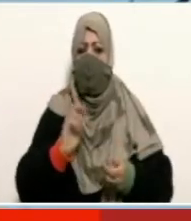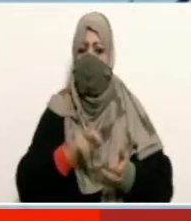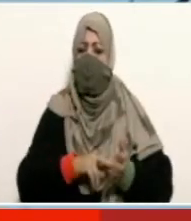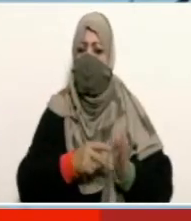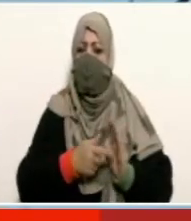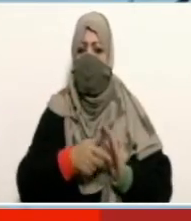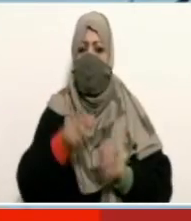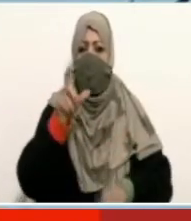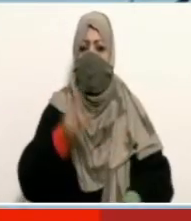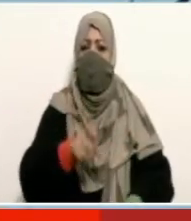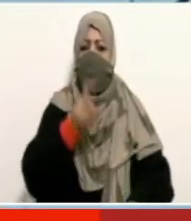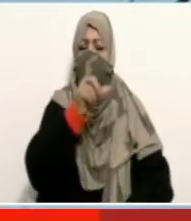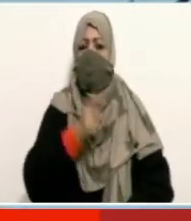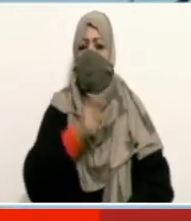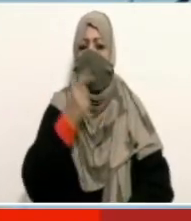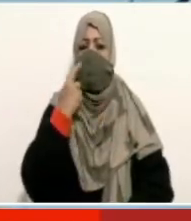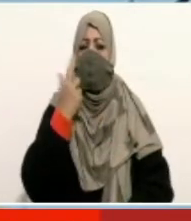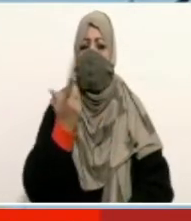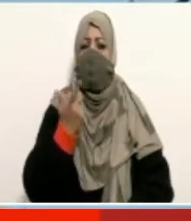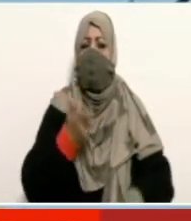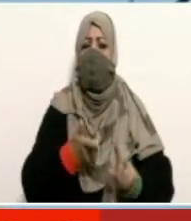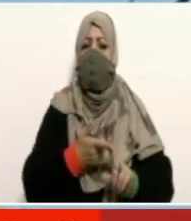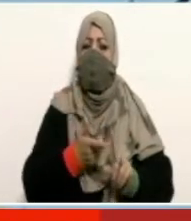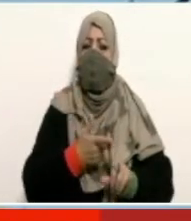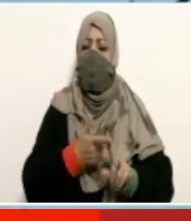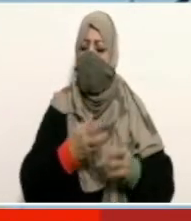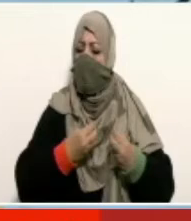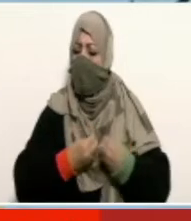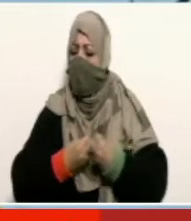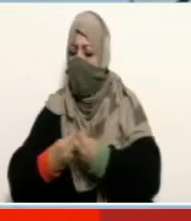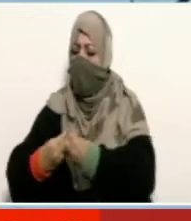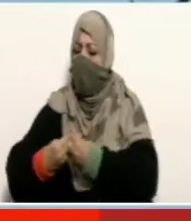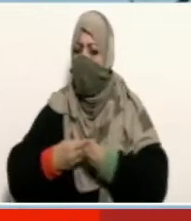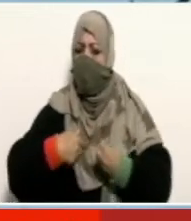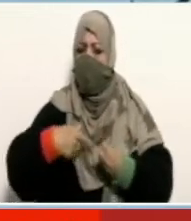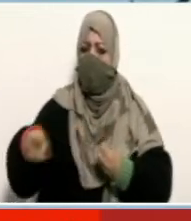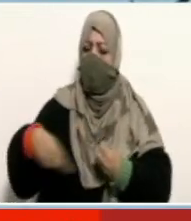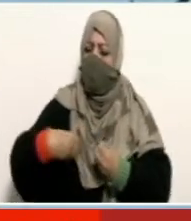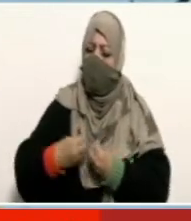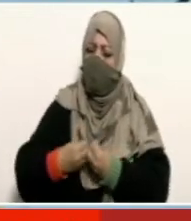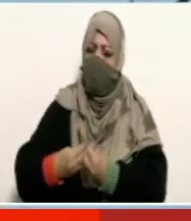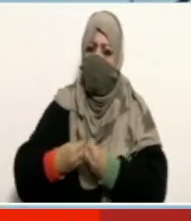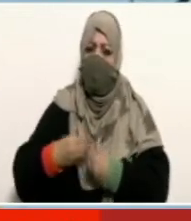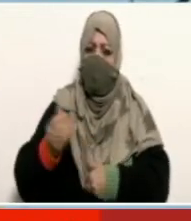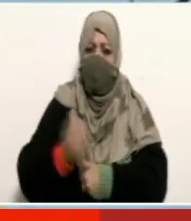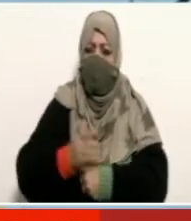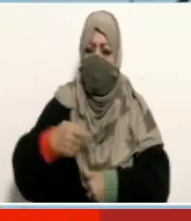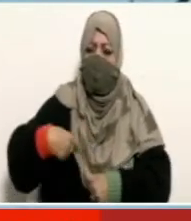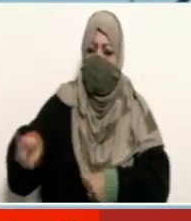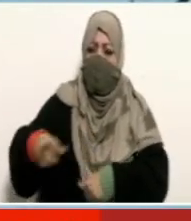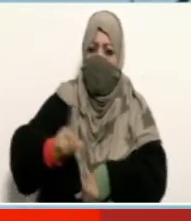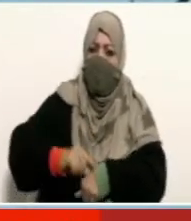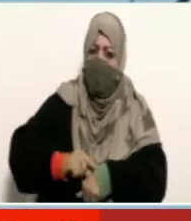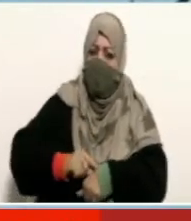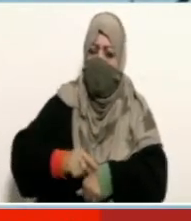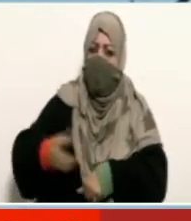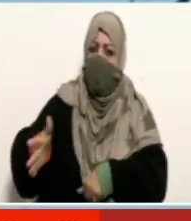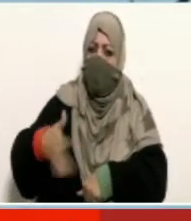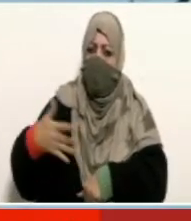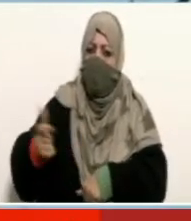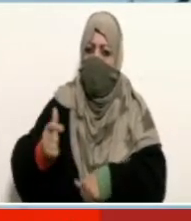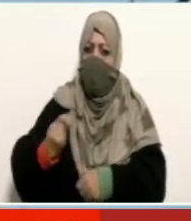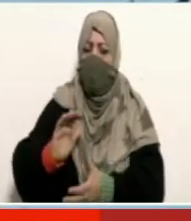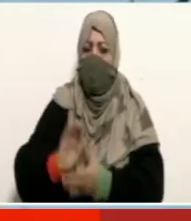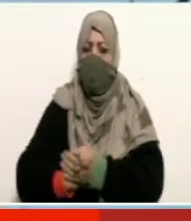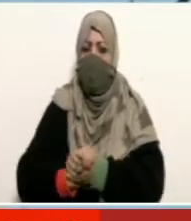قريب من الشأن أو من المعتاد أن يكون قريب من الزوج نفسه، لكن لا بأس يزيد يذكره